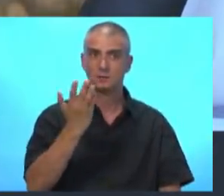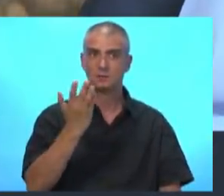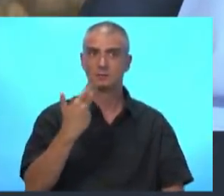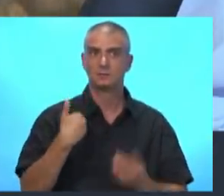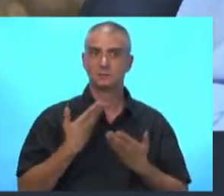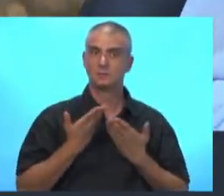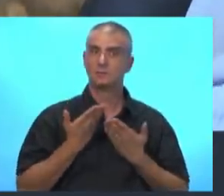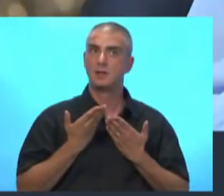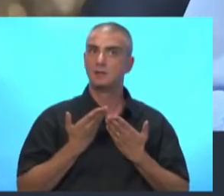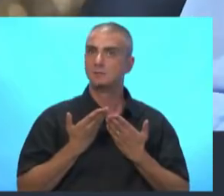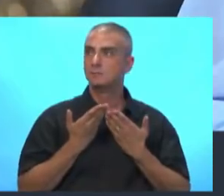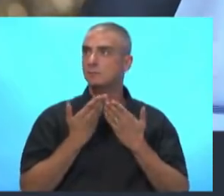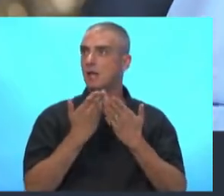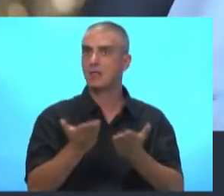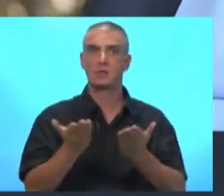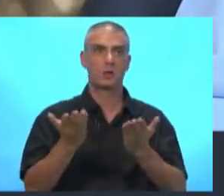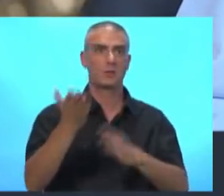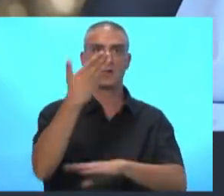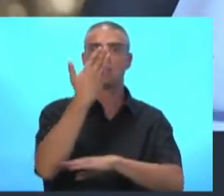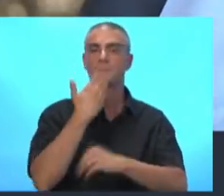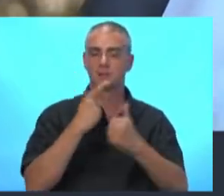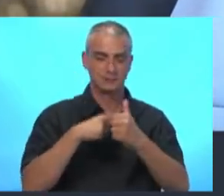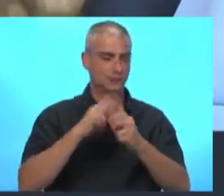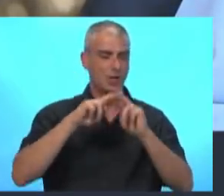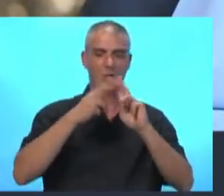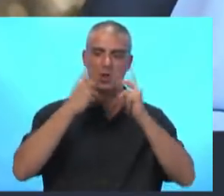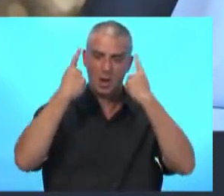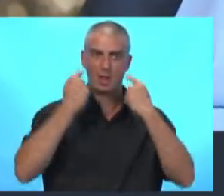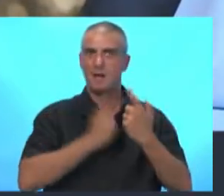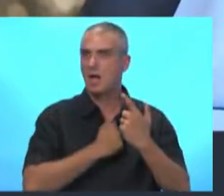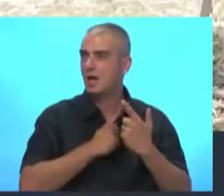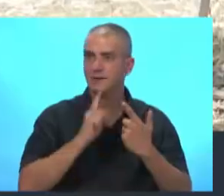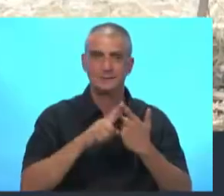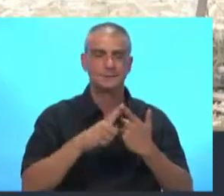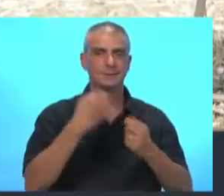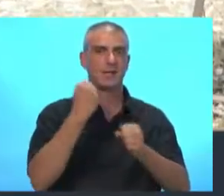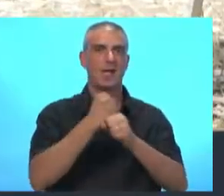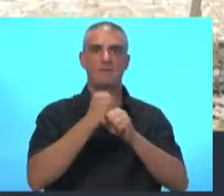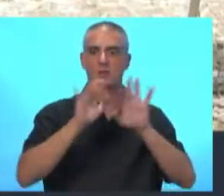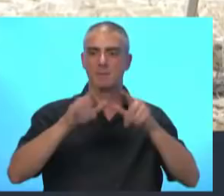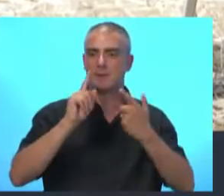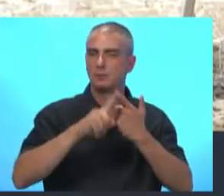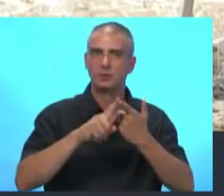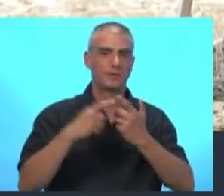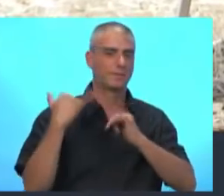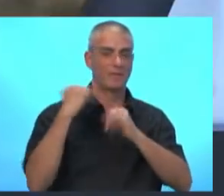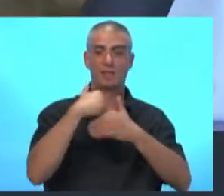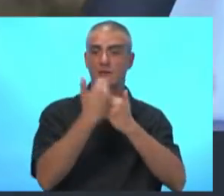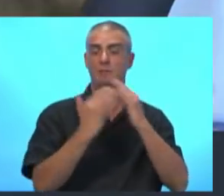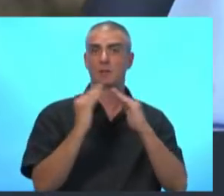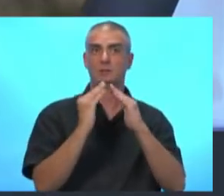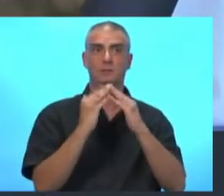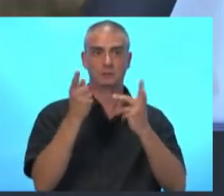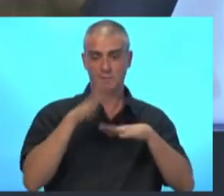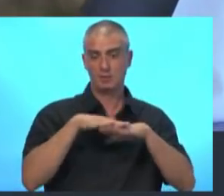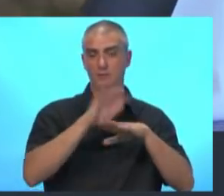לתרום למדינת ישראל, לעולם החרדי, בעבודה בהייטק, ולהביא פרנסה הביתה, וזה התפקיד